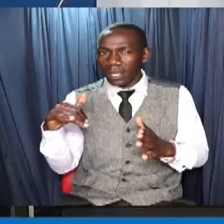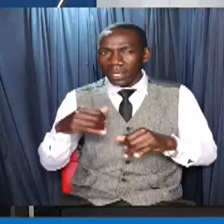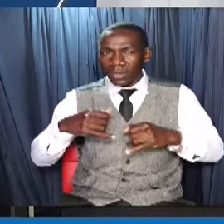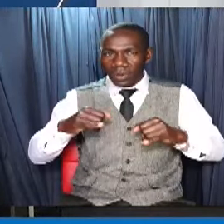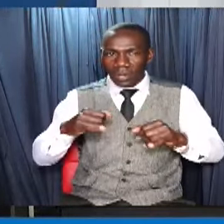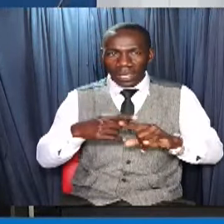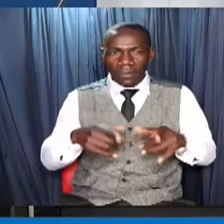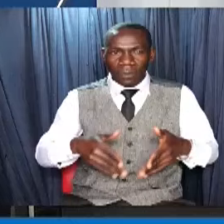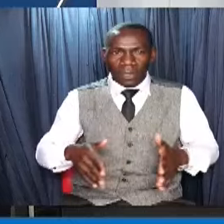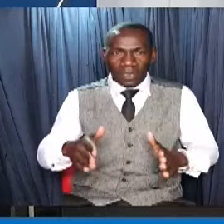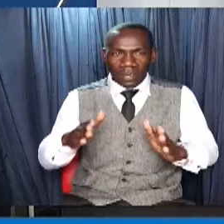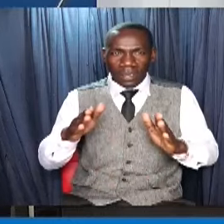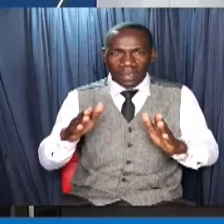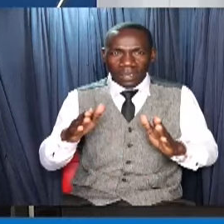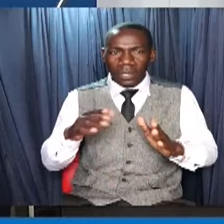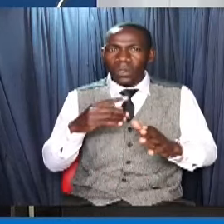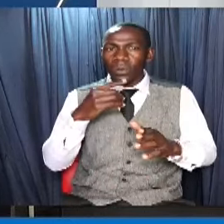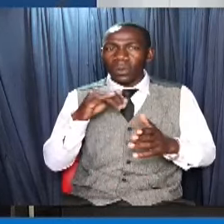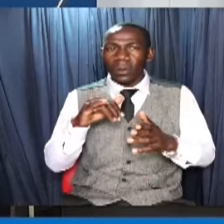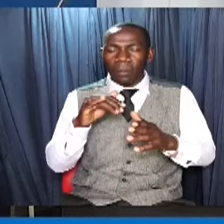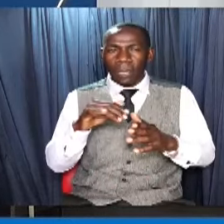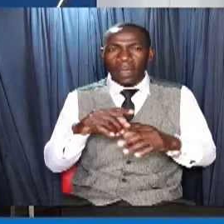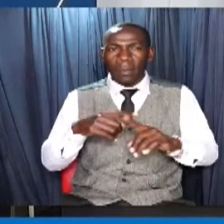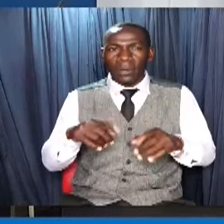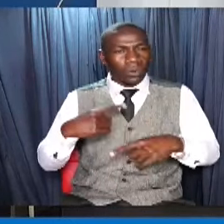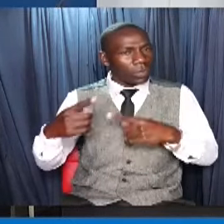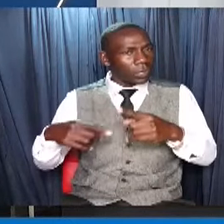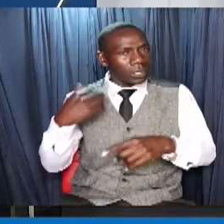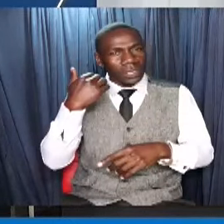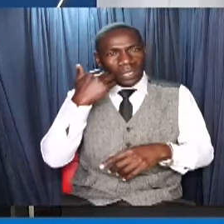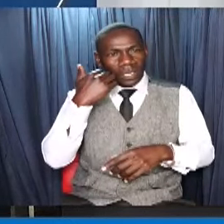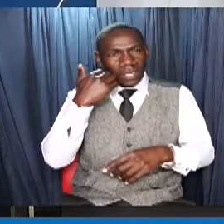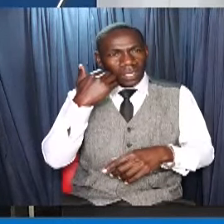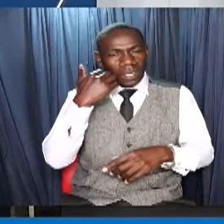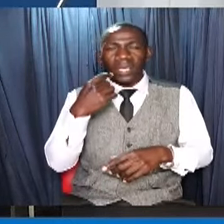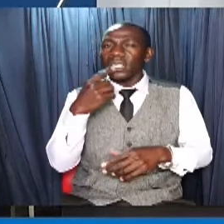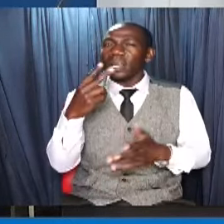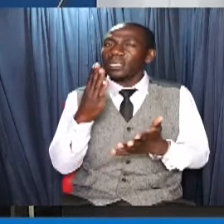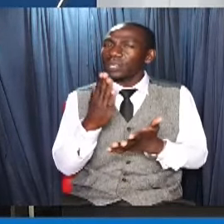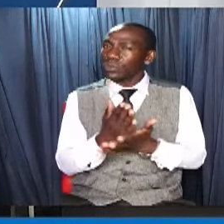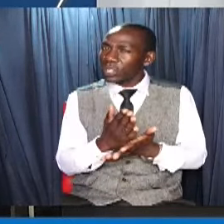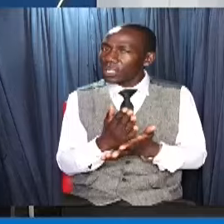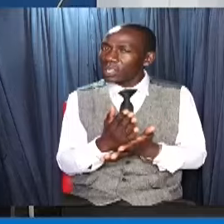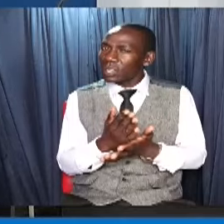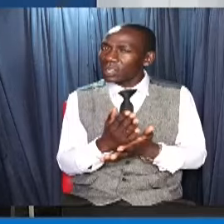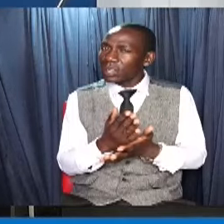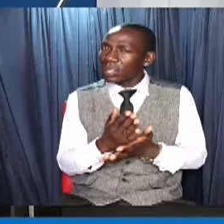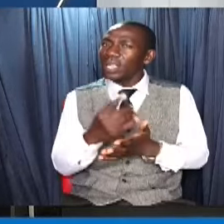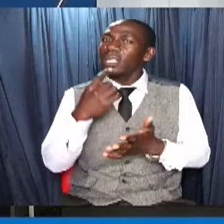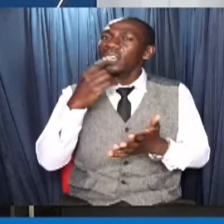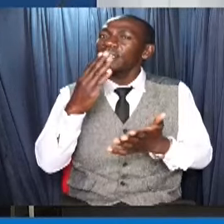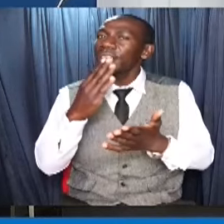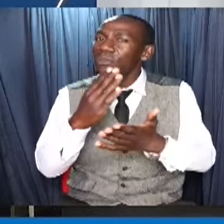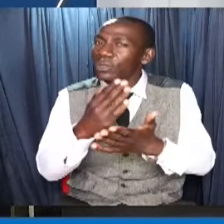tumejaribu kila njia we have tried all means iponyayo mtu that heals one na wewe waendelea and you're still not well tuambie kweli tell us the truth tuambie